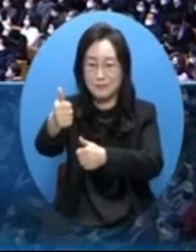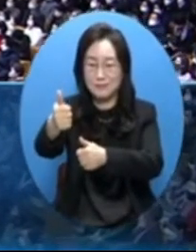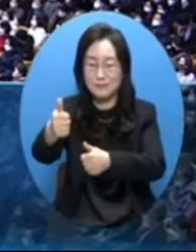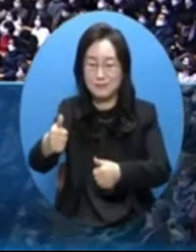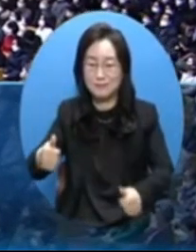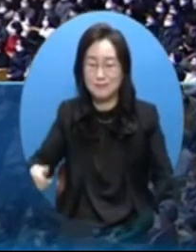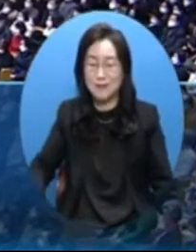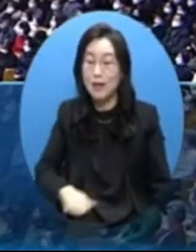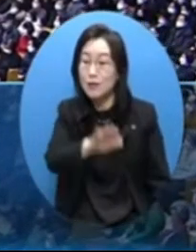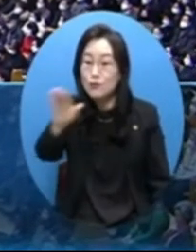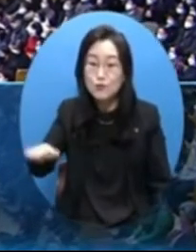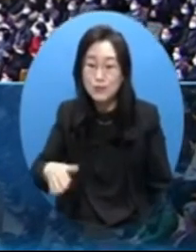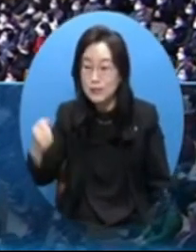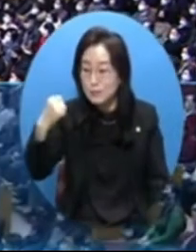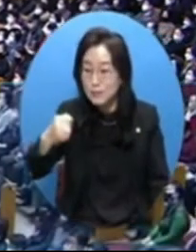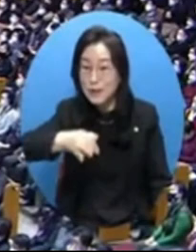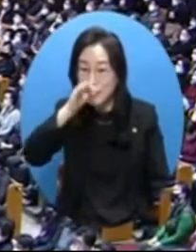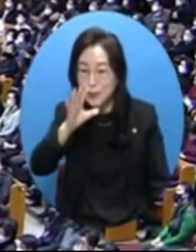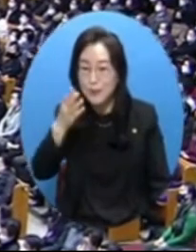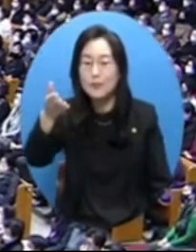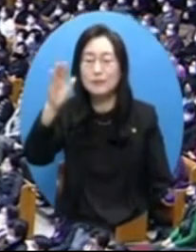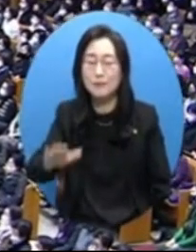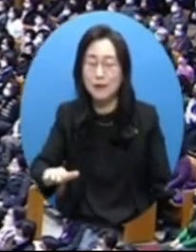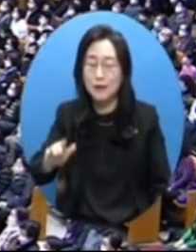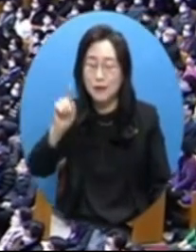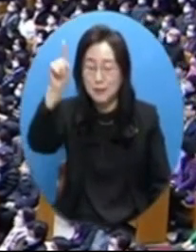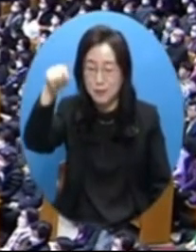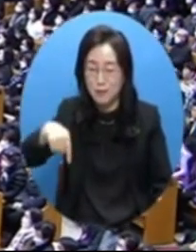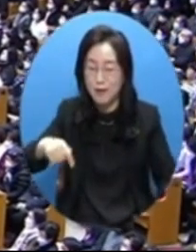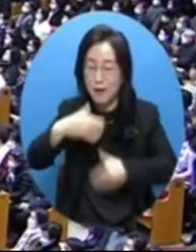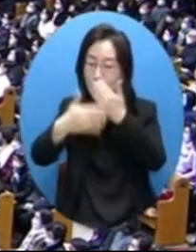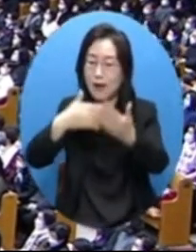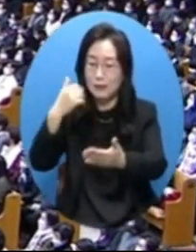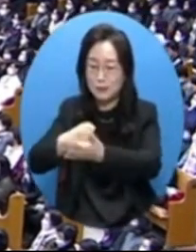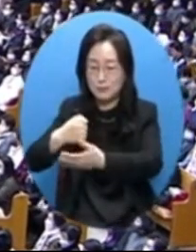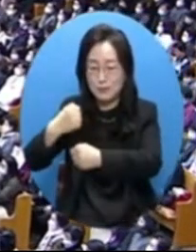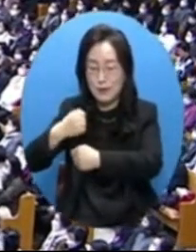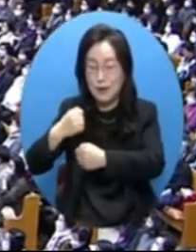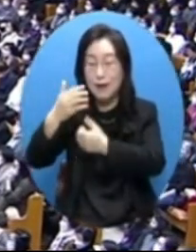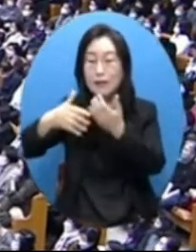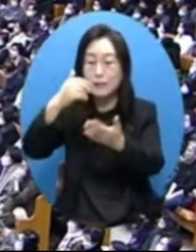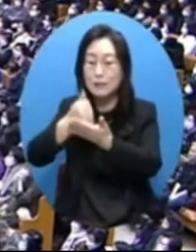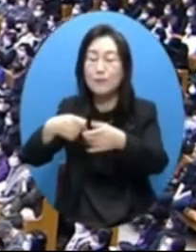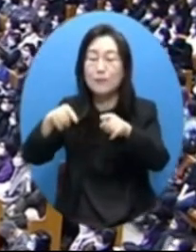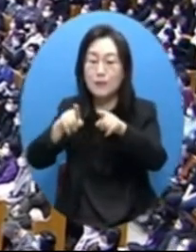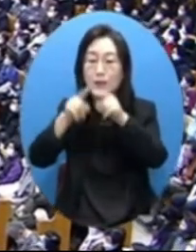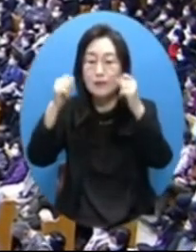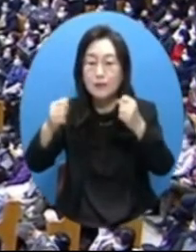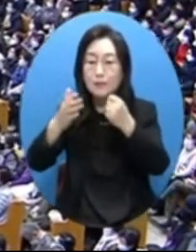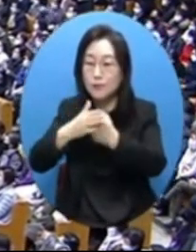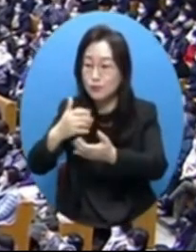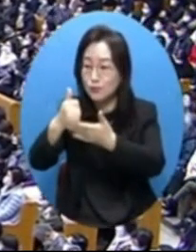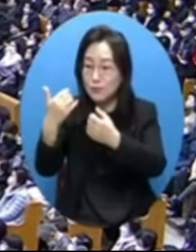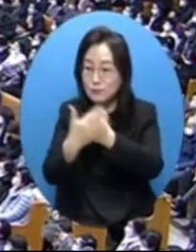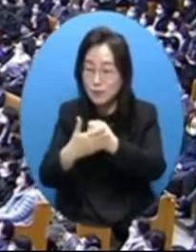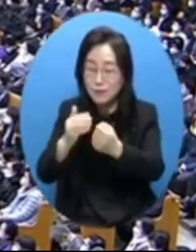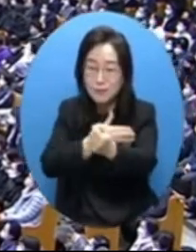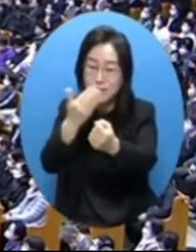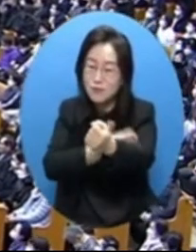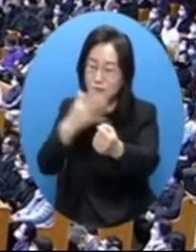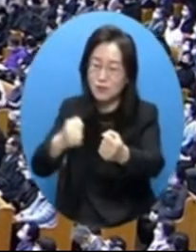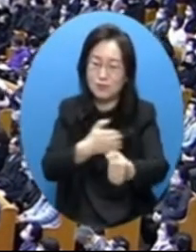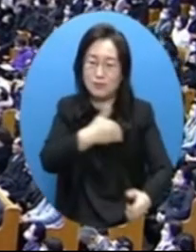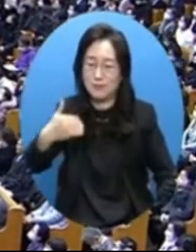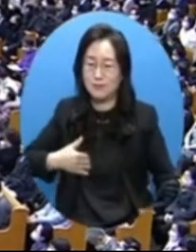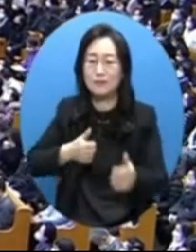우리 이분에게 있었지만 만군의 여호와의 하나님이 우리 함께 하시기 때문에 우리는 주님의 은혜로 주님의 능력으로